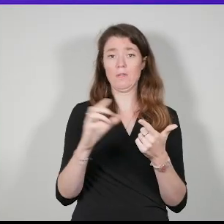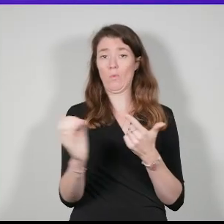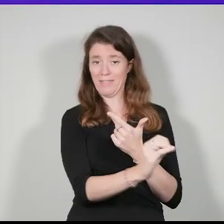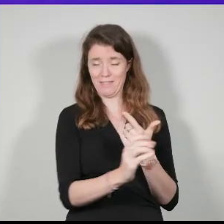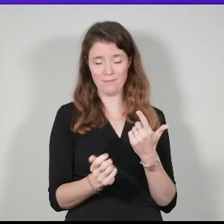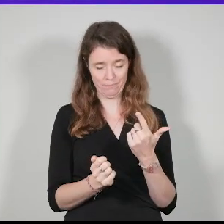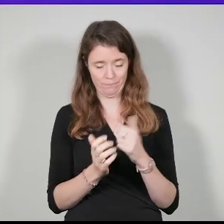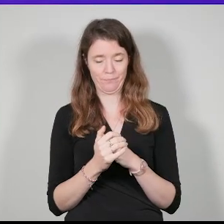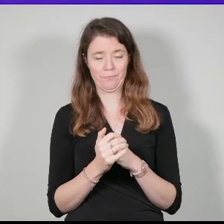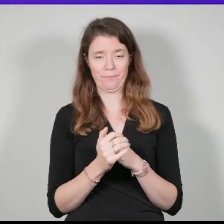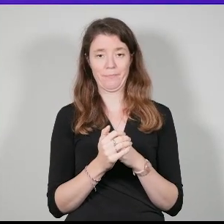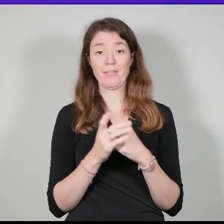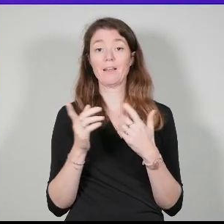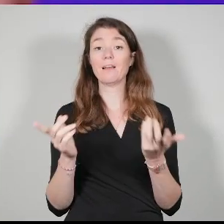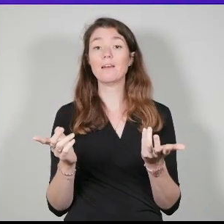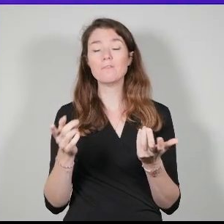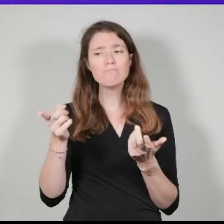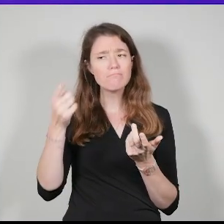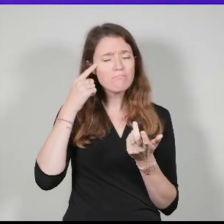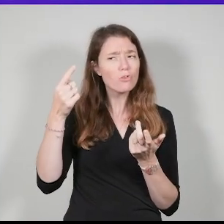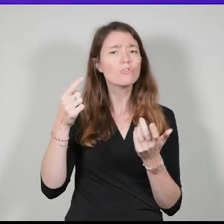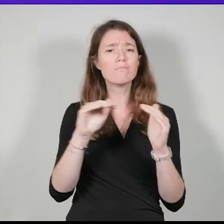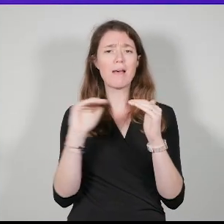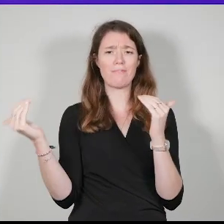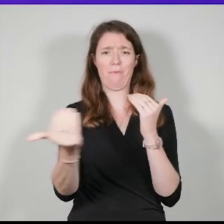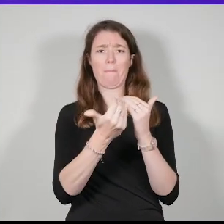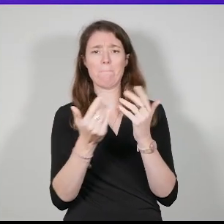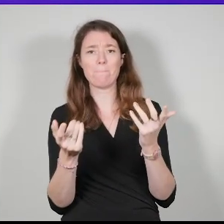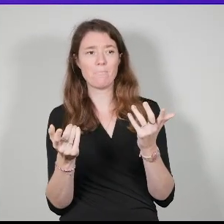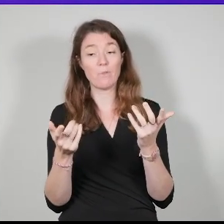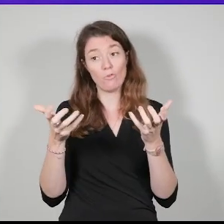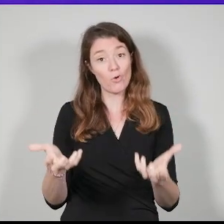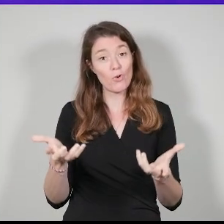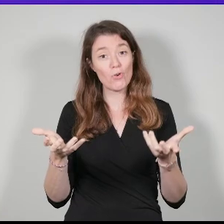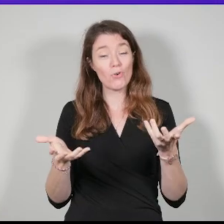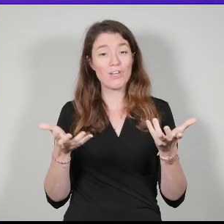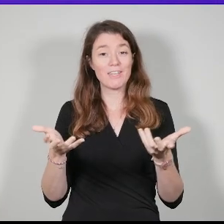accompagnez. Et vous avez pensé cette plateforme avec la volonté